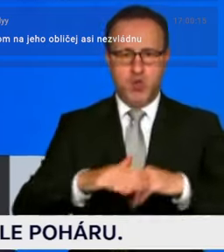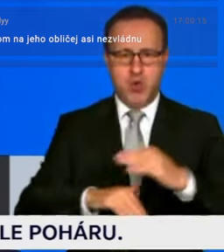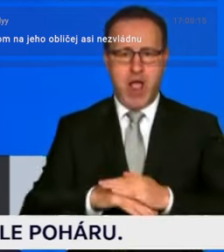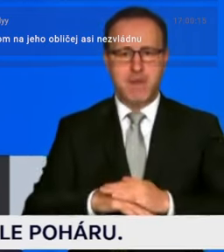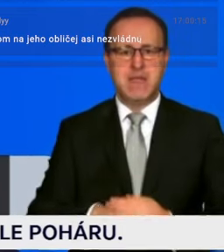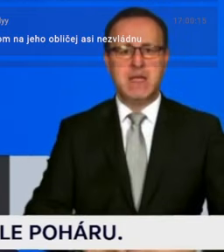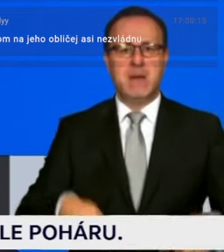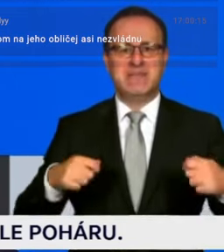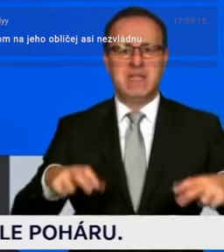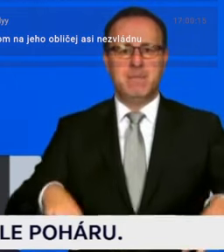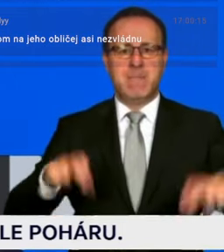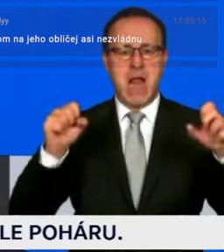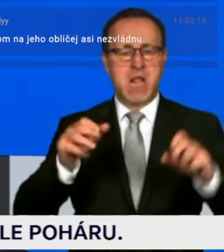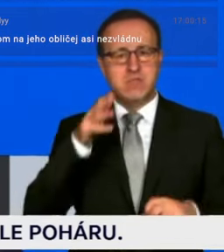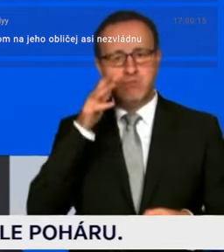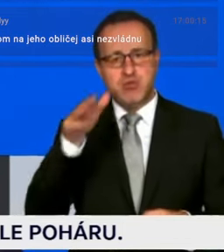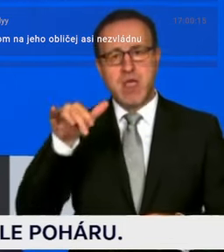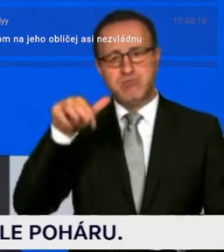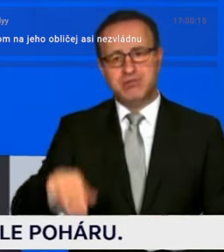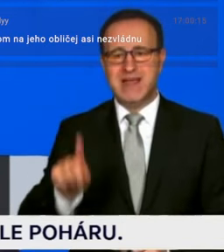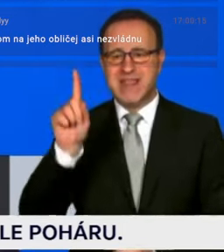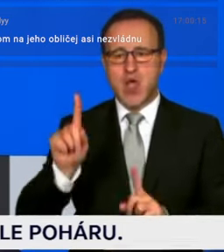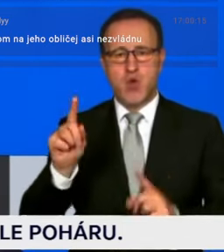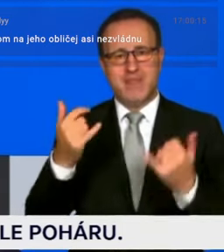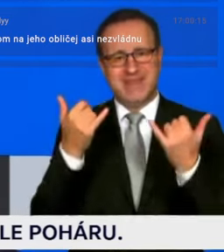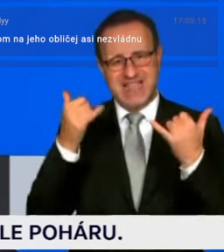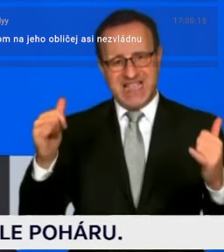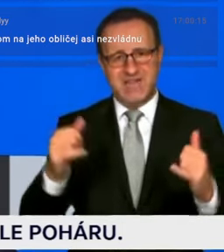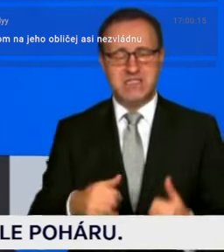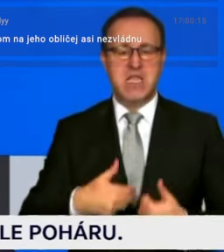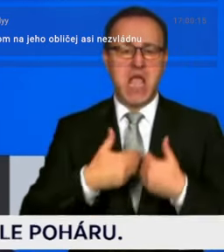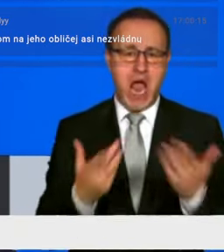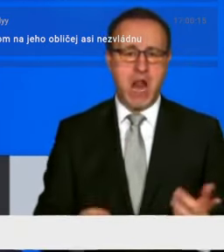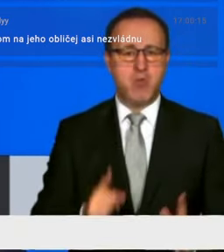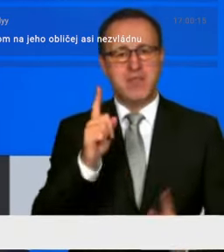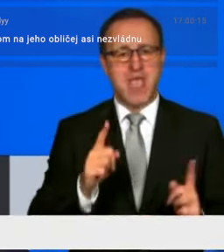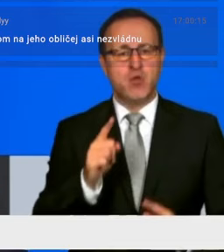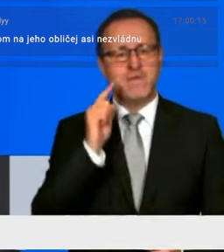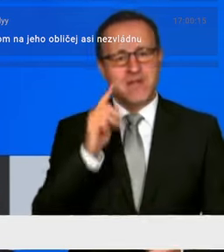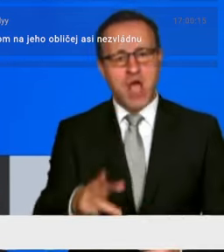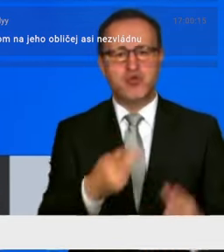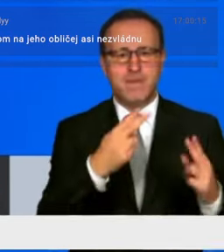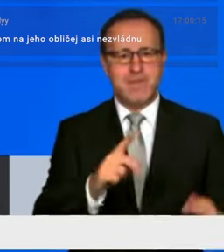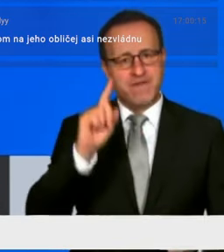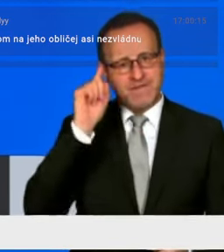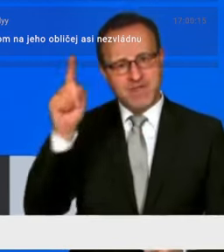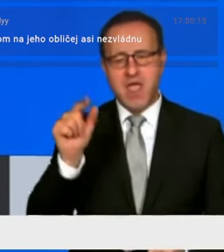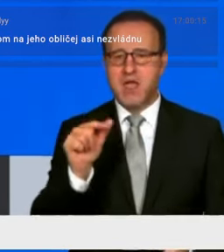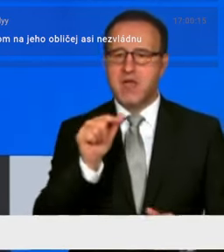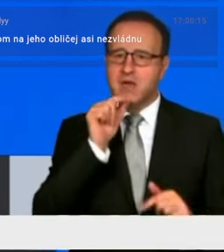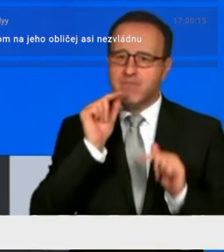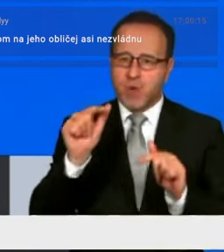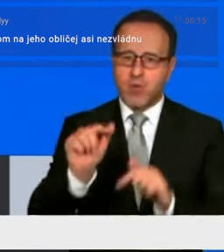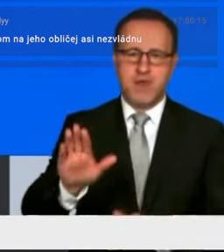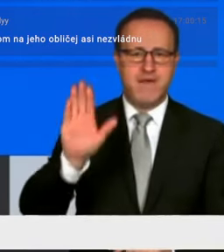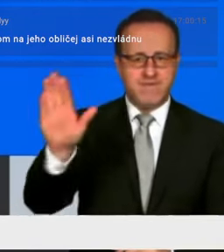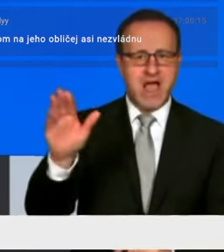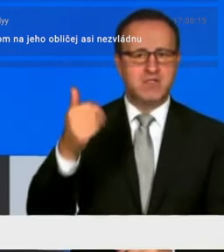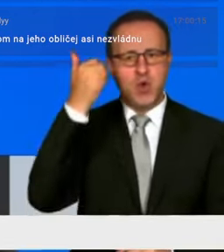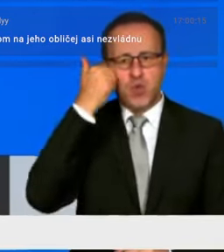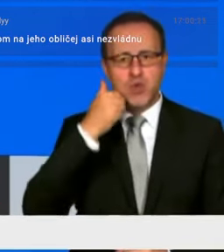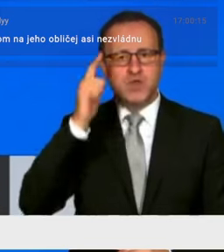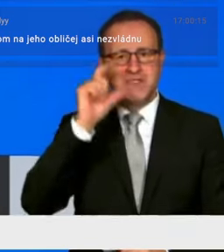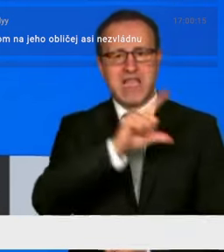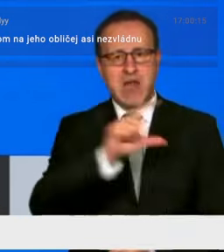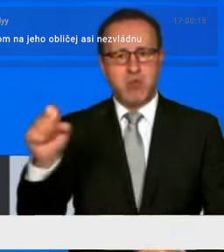prezidentskom paláci bude niekto kto bude nezávislý alebo kto sa bude v každom prípade vedieť zastať vás občanov Slovenskej republiky